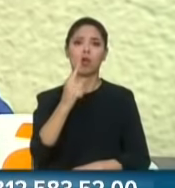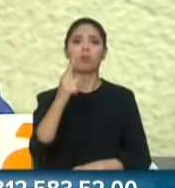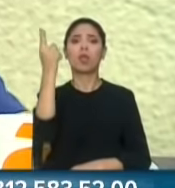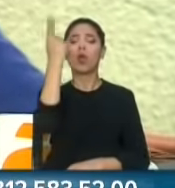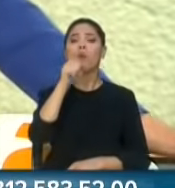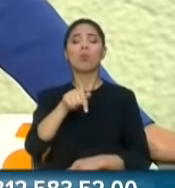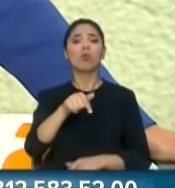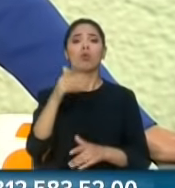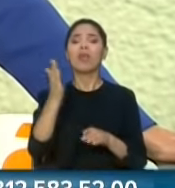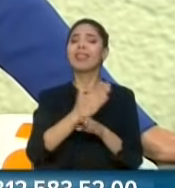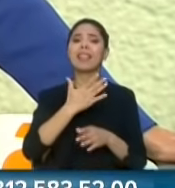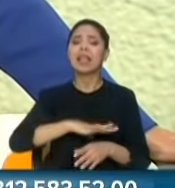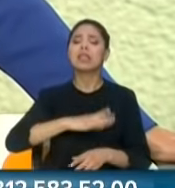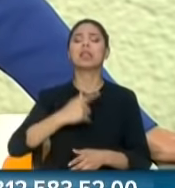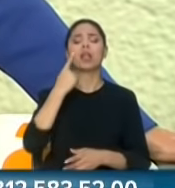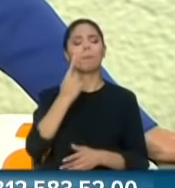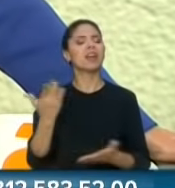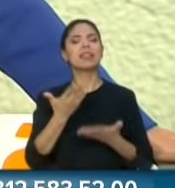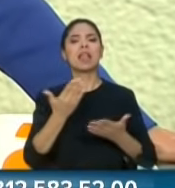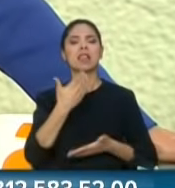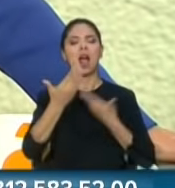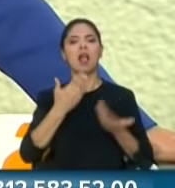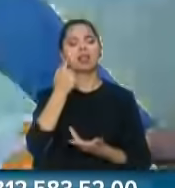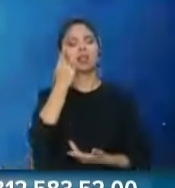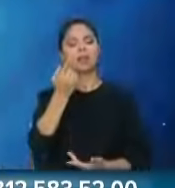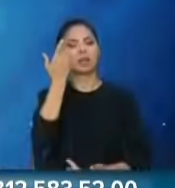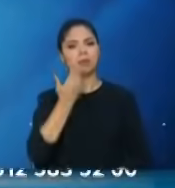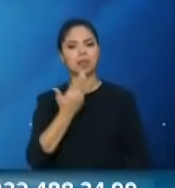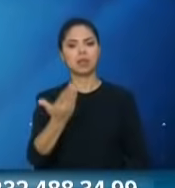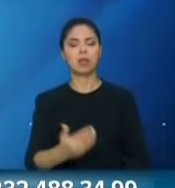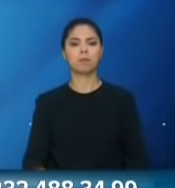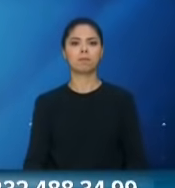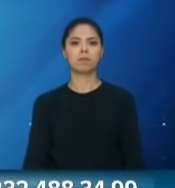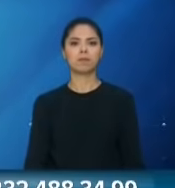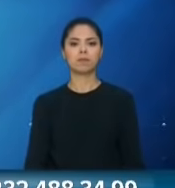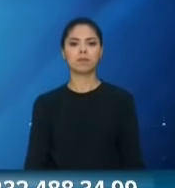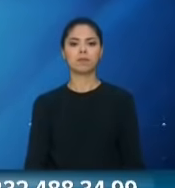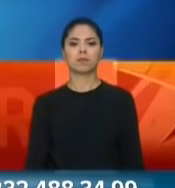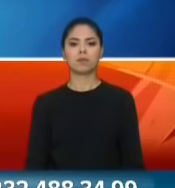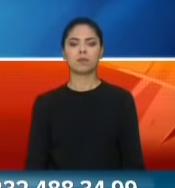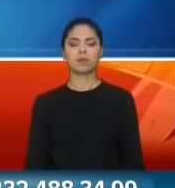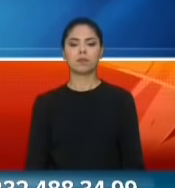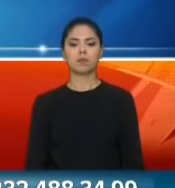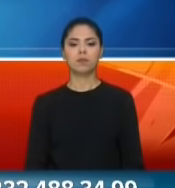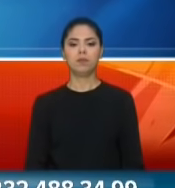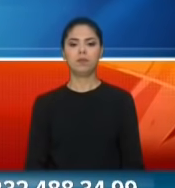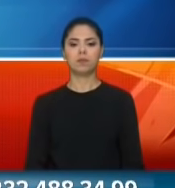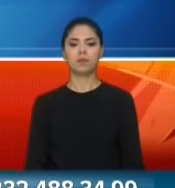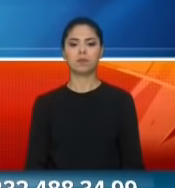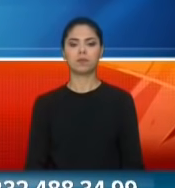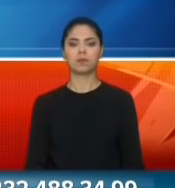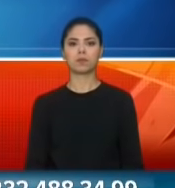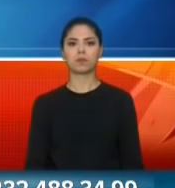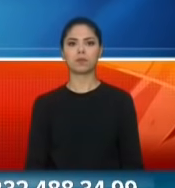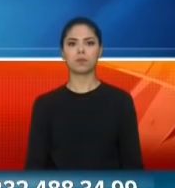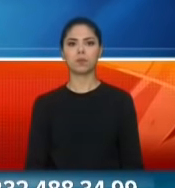Bunu niye istediğini ise bakın nasıl anlattı. Ben şu an çok rahatım. Çok güvendeyim.